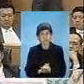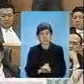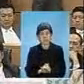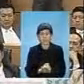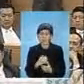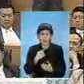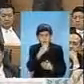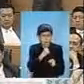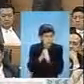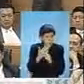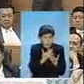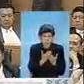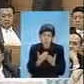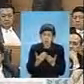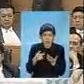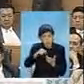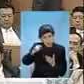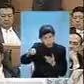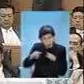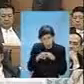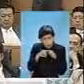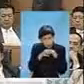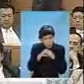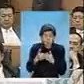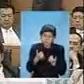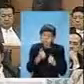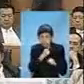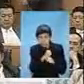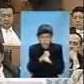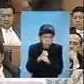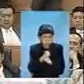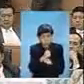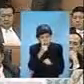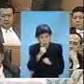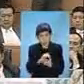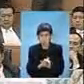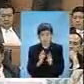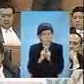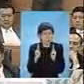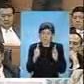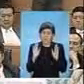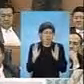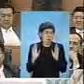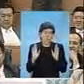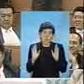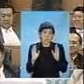ให้ใครทำอะไรกันพี่น้องผมเพื่อนร่วมพักมีทีมสปิริตทำให้พักได้หมดฮะยกเว้นเป็นกรรมการบริหาร